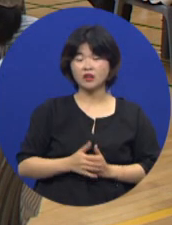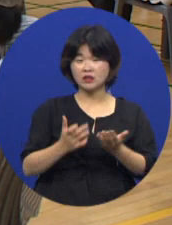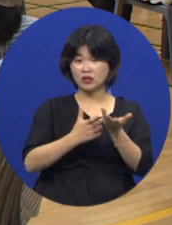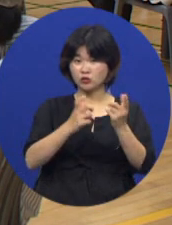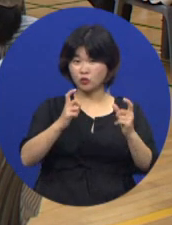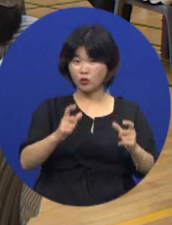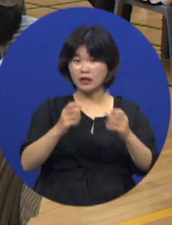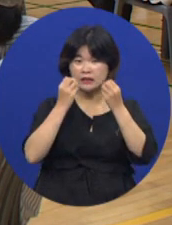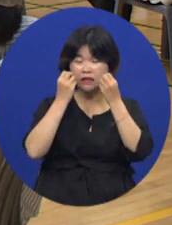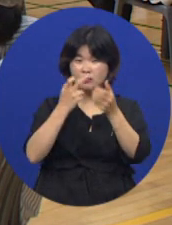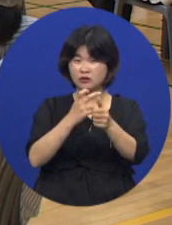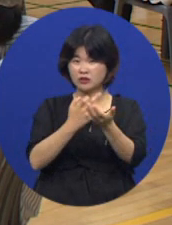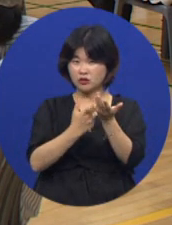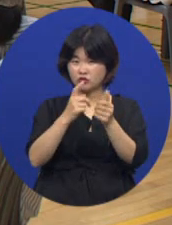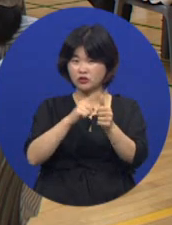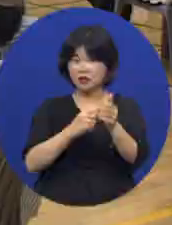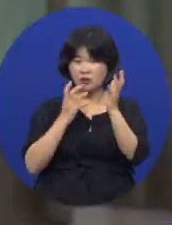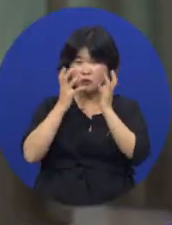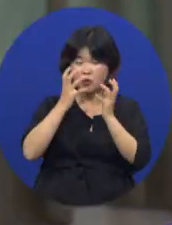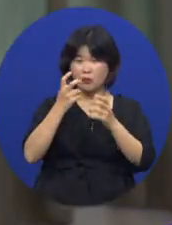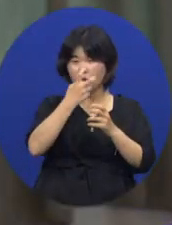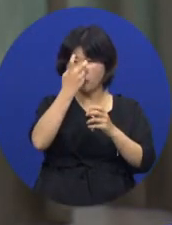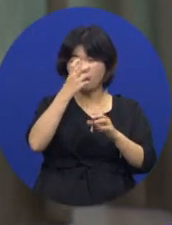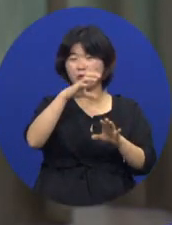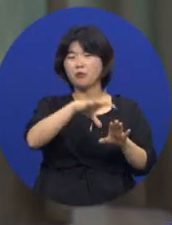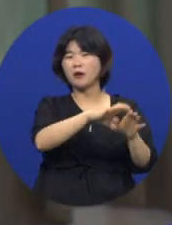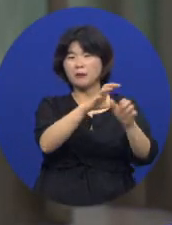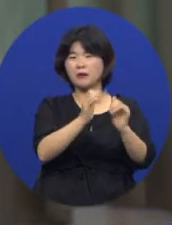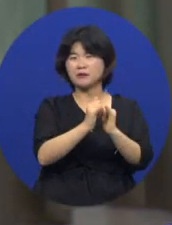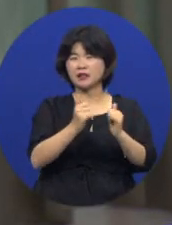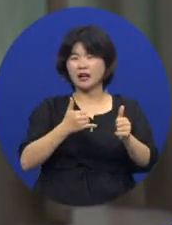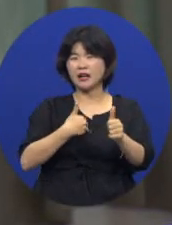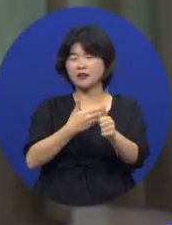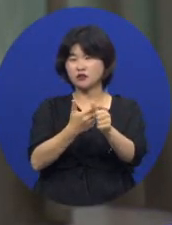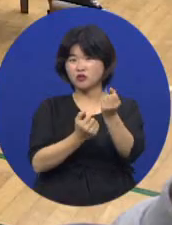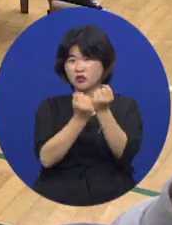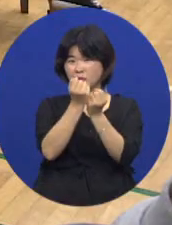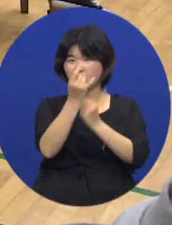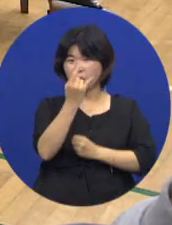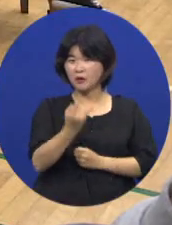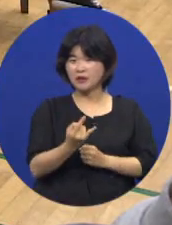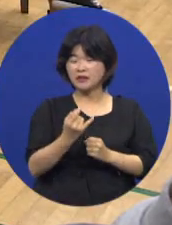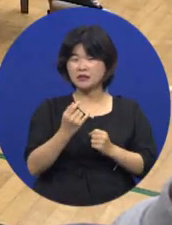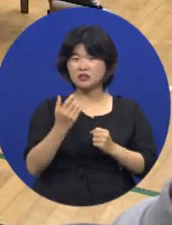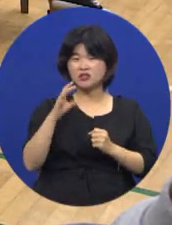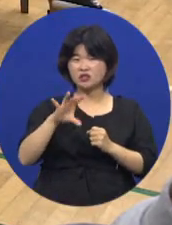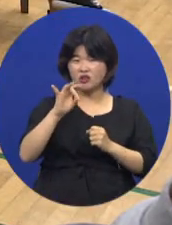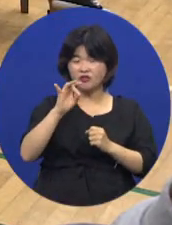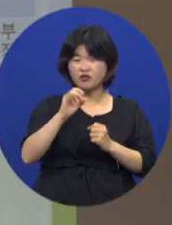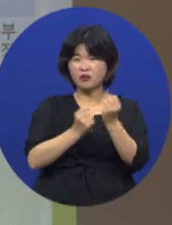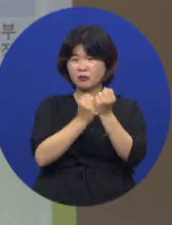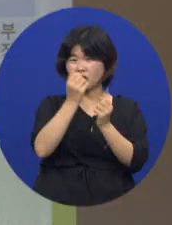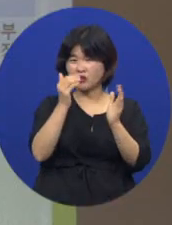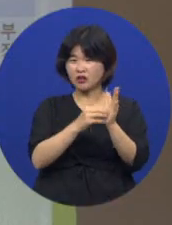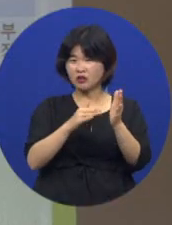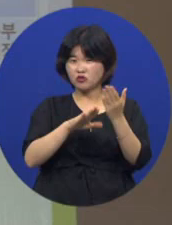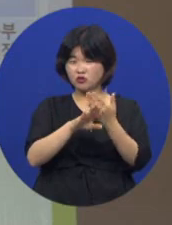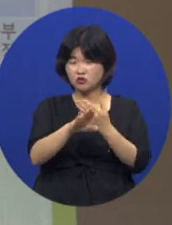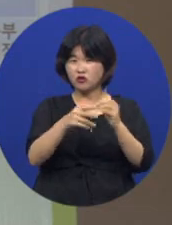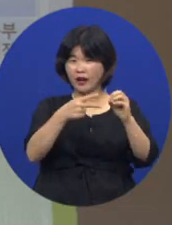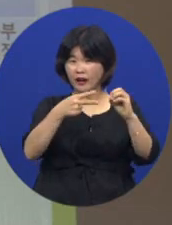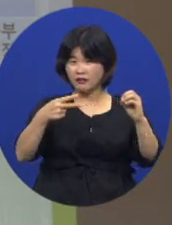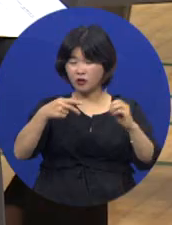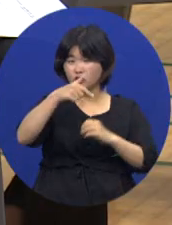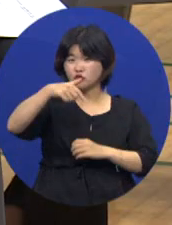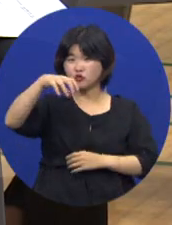제주도가 새로운 곶자왈 경계와 보호방안을 지역 주민들에게 알리기 위한 설명에는 의 지난 주 첫 설명에 이후 안 더 꽉 우자 지역